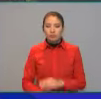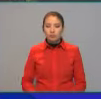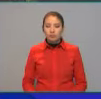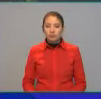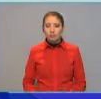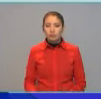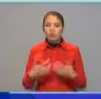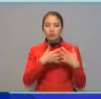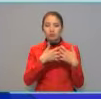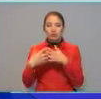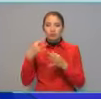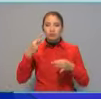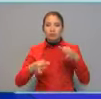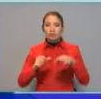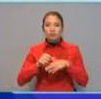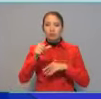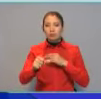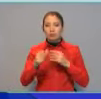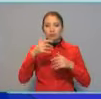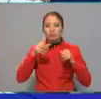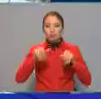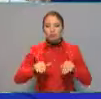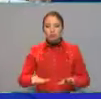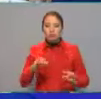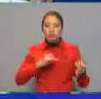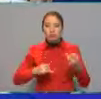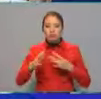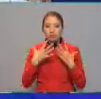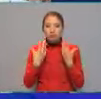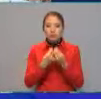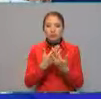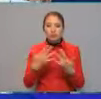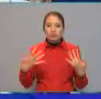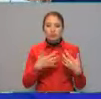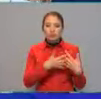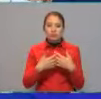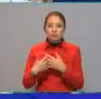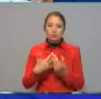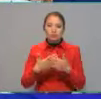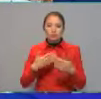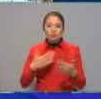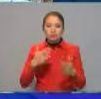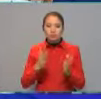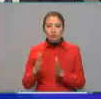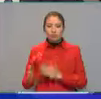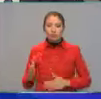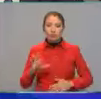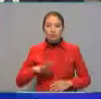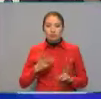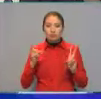Дауларды соттан тыс шешу әдістерін қолдану және отбасылық қатынастарда туындайтын дауларды алдын ала реттеу тақырыбында өткен